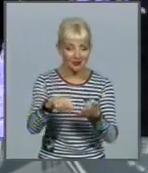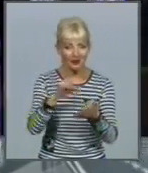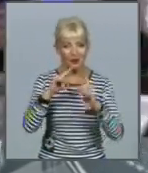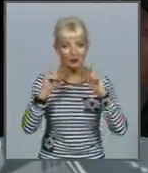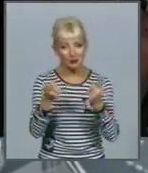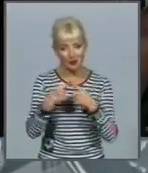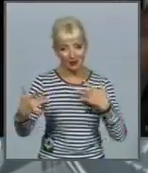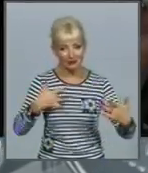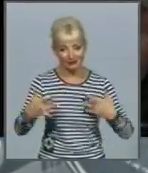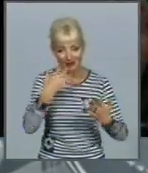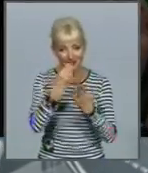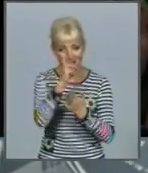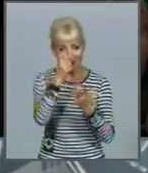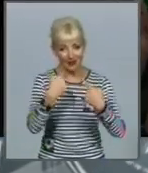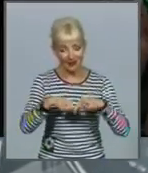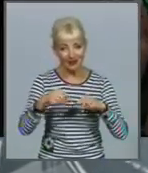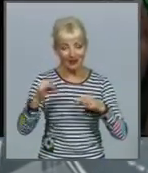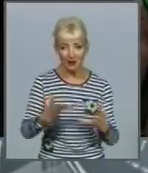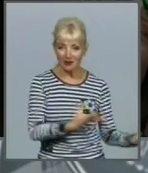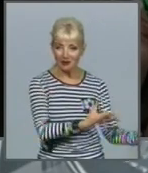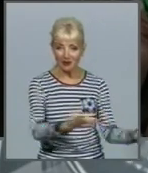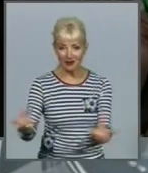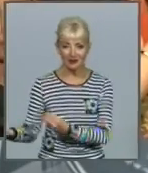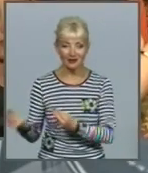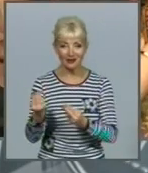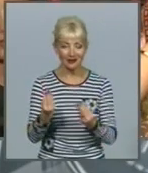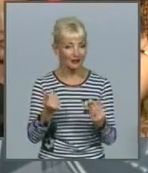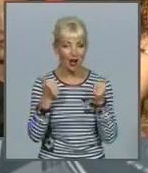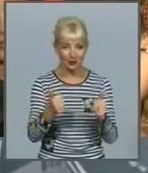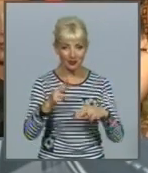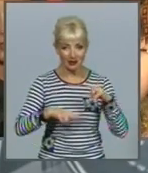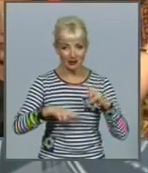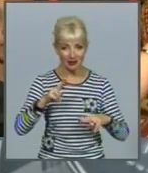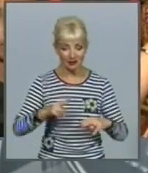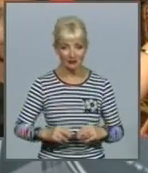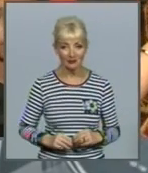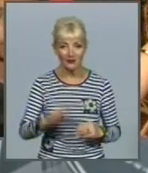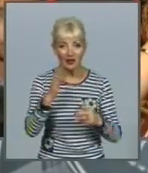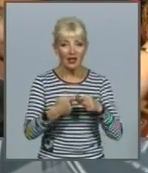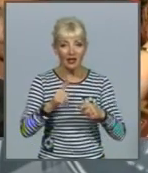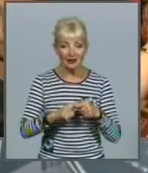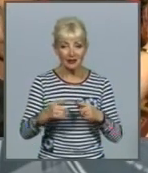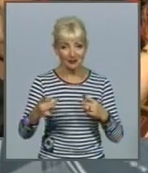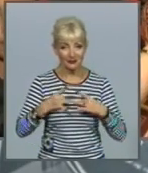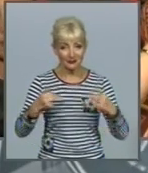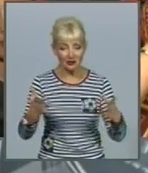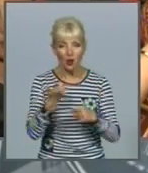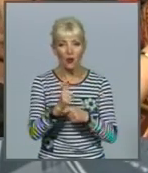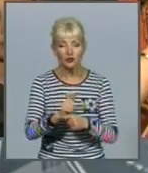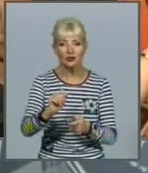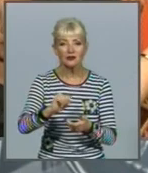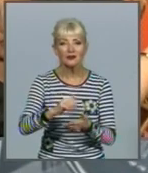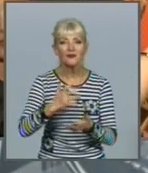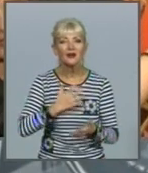і зарядили глядачів неймовірним позитивом. В цьому фестивалі дуже важливий посил – дружба